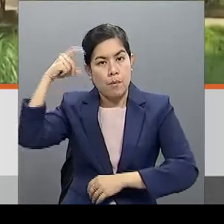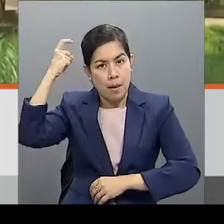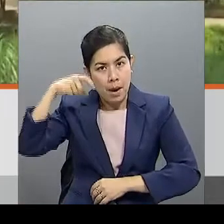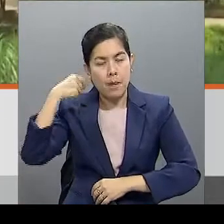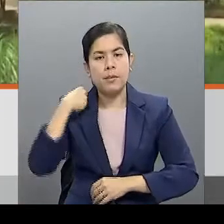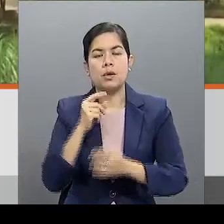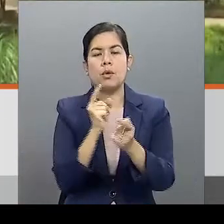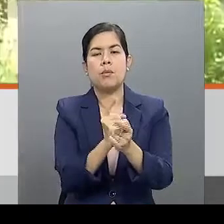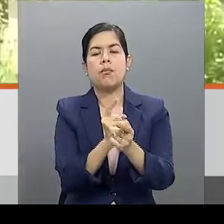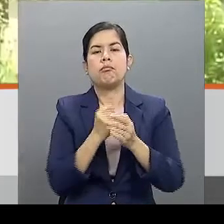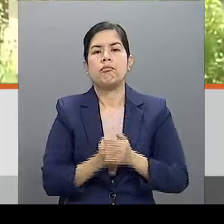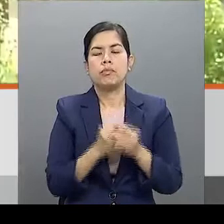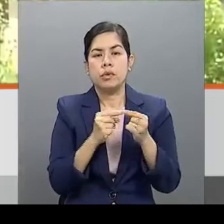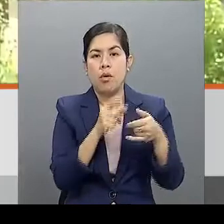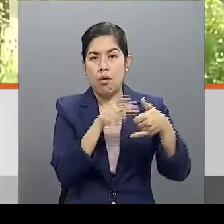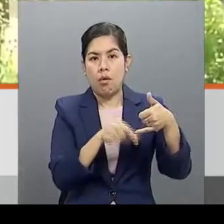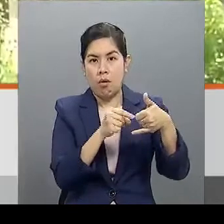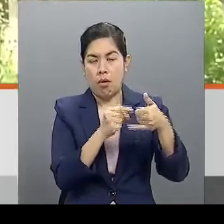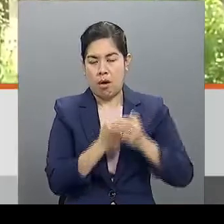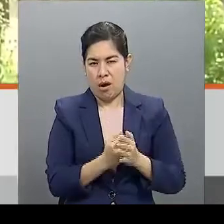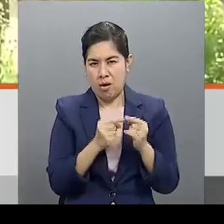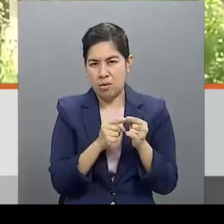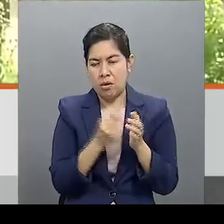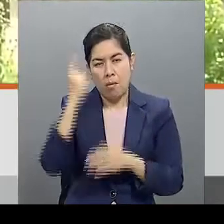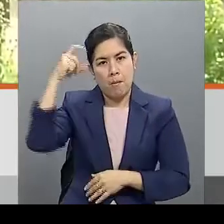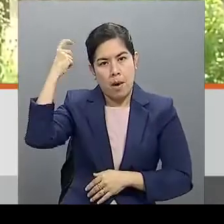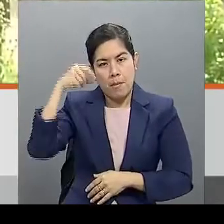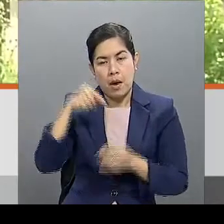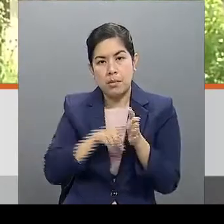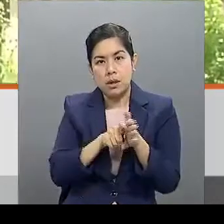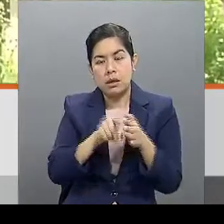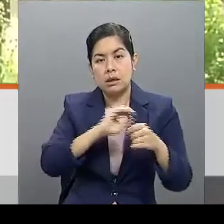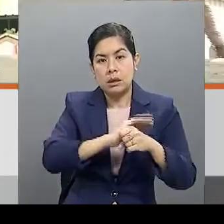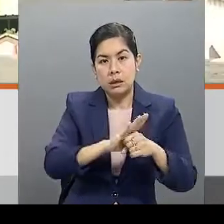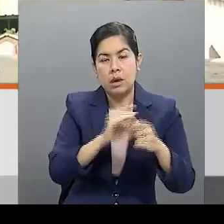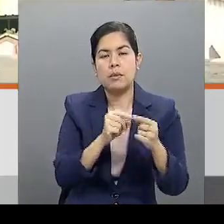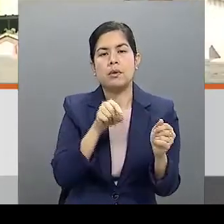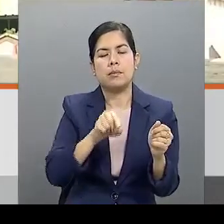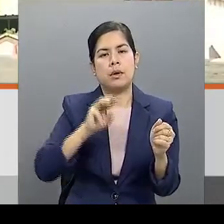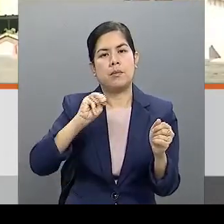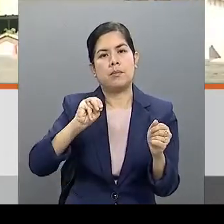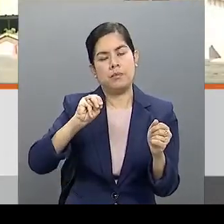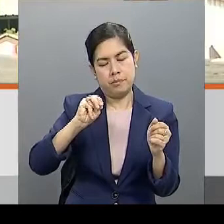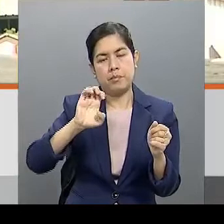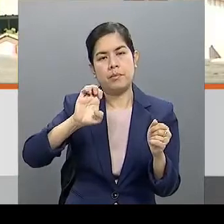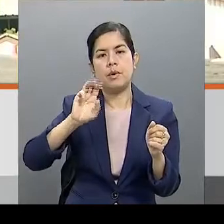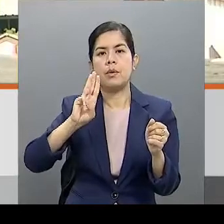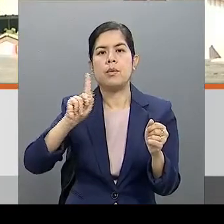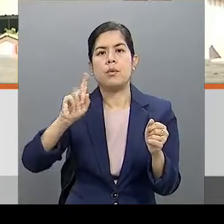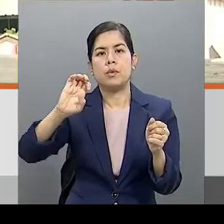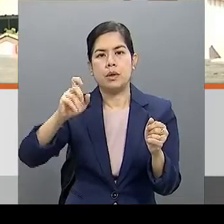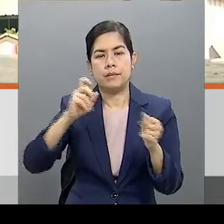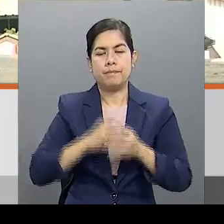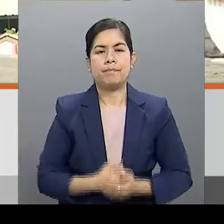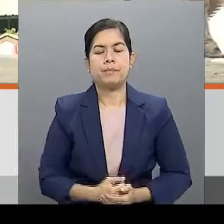งเป็นพื้นที่ใกล้เคียงกับอำเภอแม่ระมาดนะครับจึงต้องเพิ่มมาตรการป้องกันที่มากขึ้นผู้ใหญ่บ้านวังผาบอกว่าหมู่บ้าน